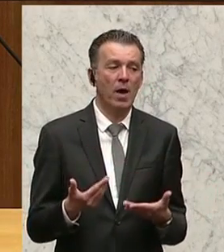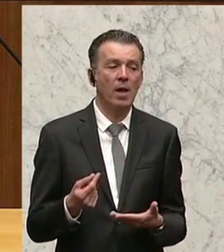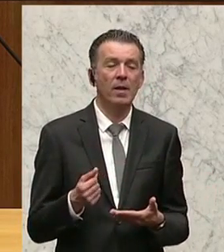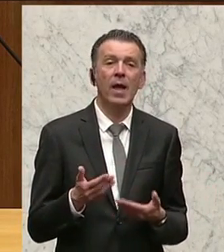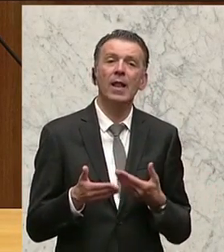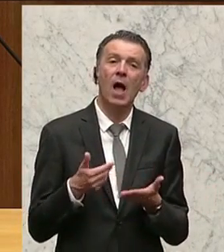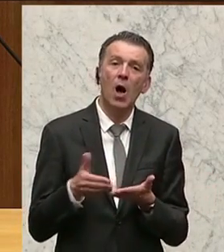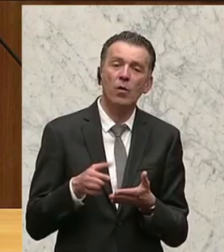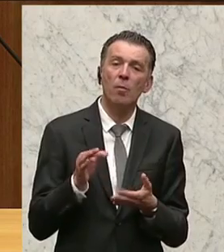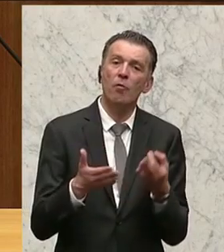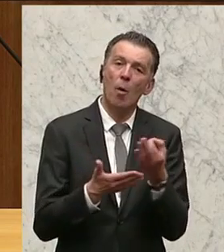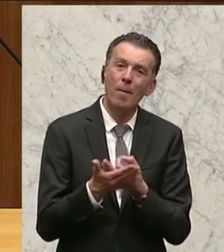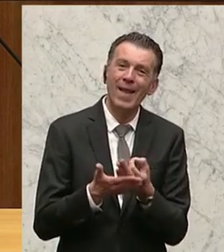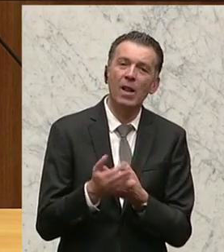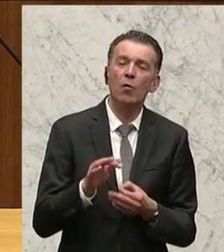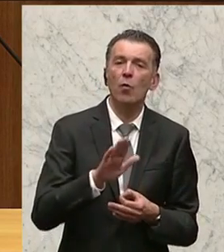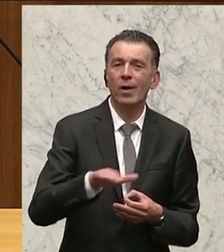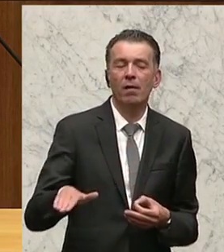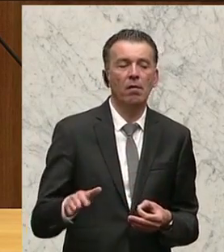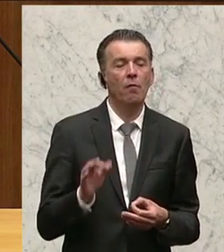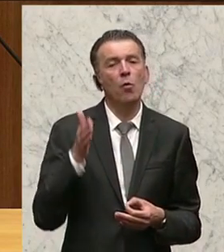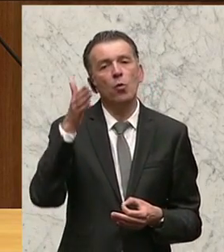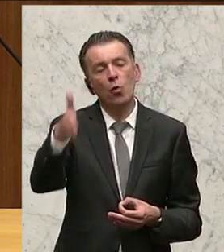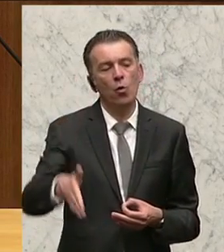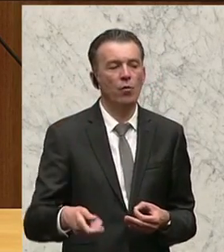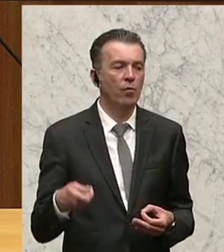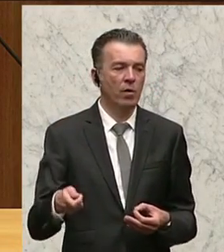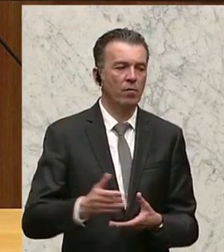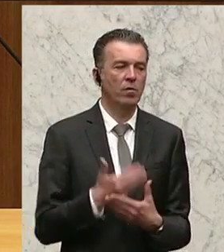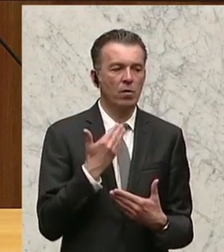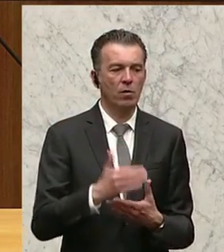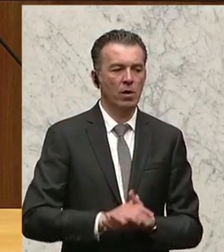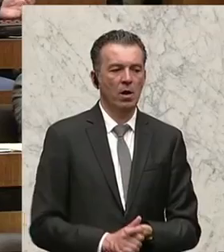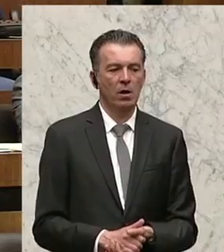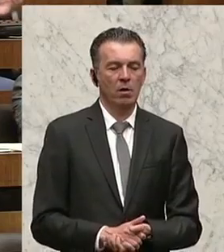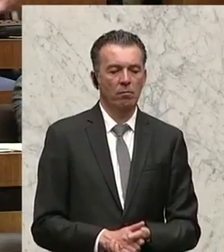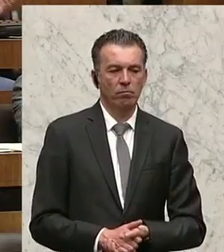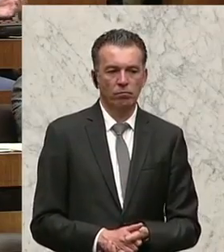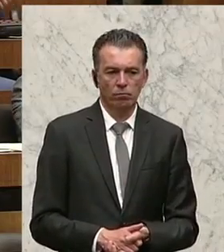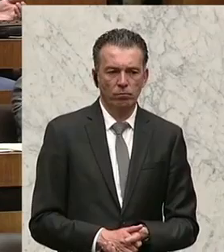für Bildung, für unsere Kinder, für Zukunftsinvestitionen auszugeben. Danke.